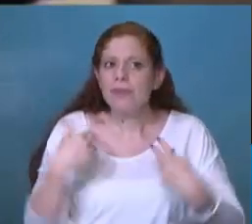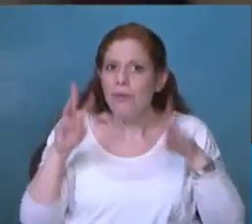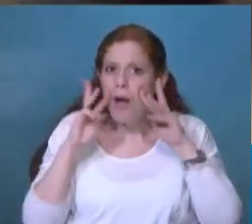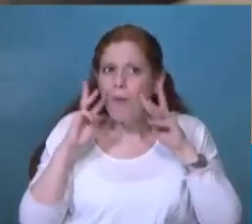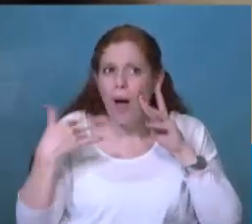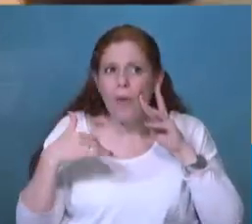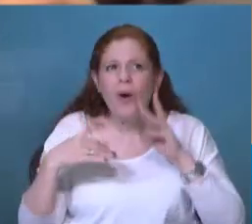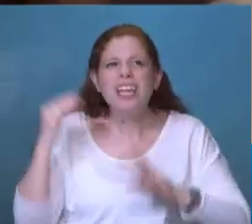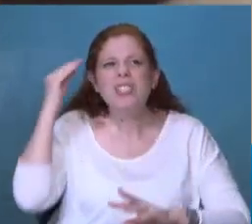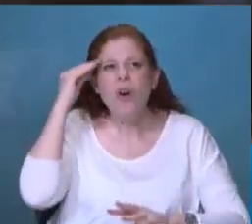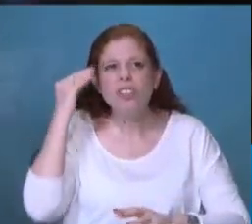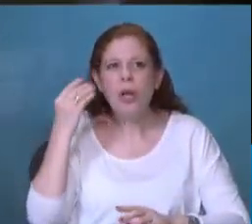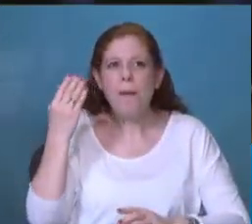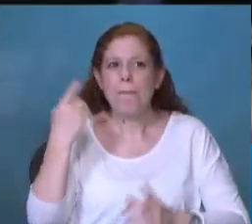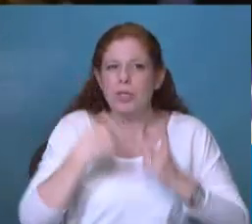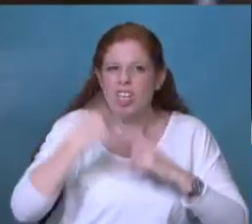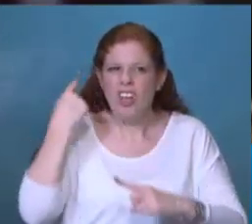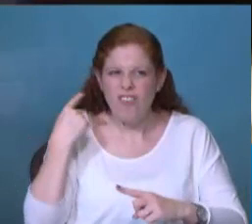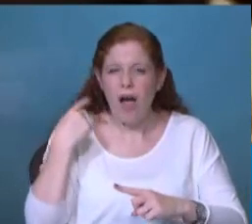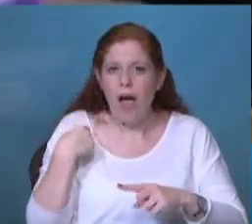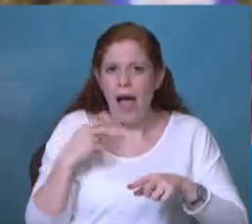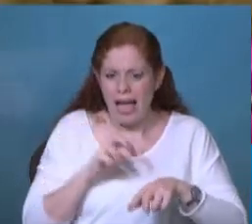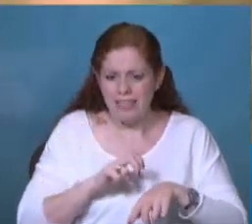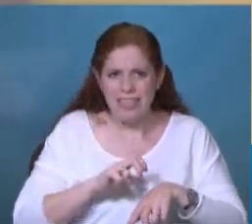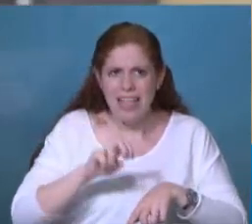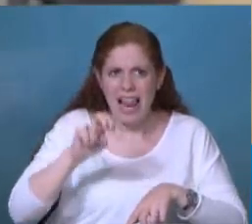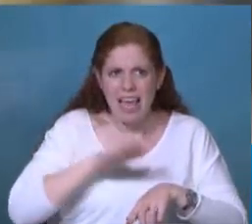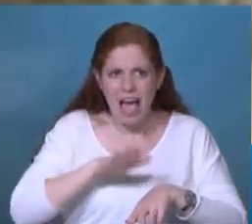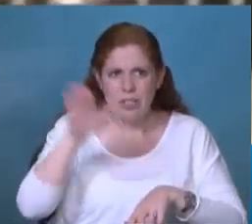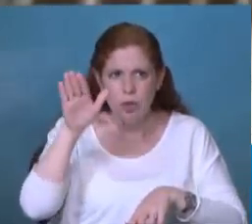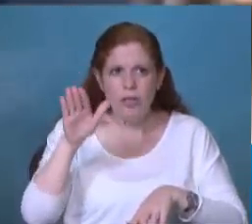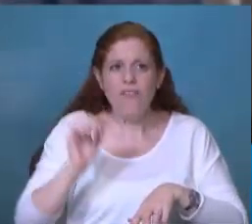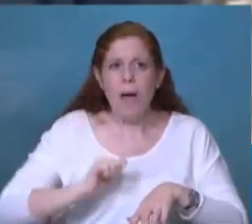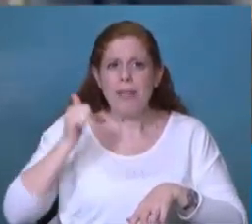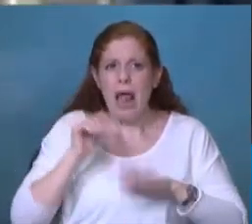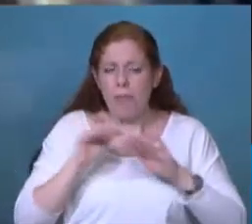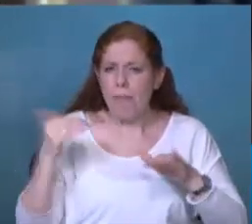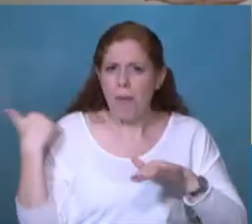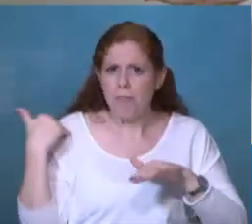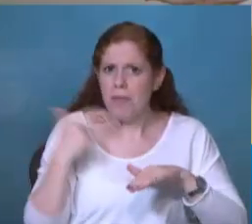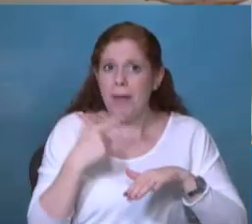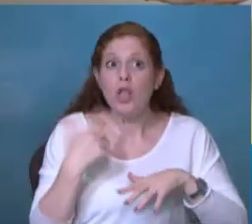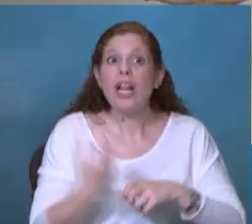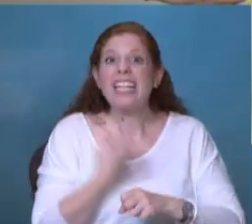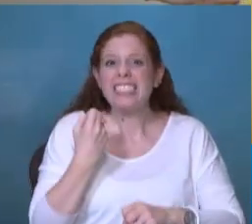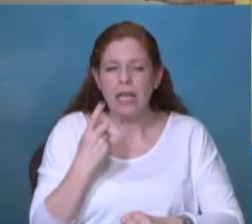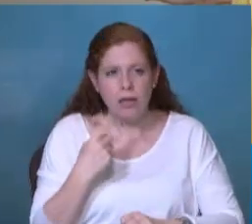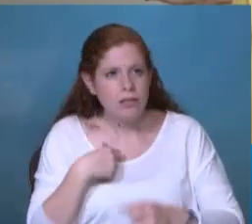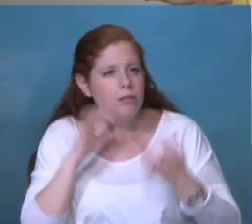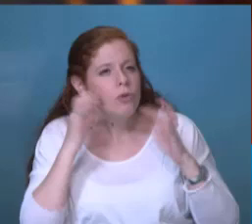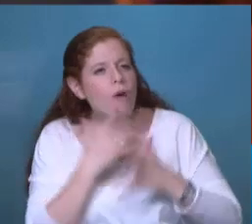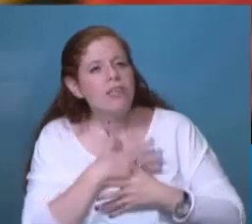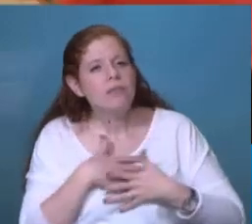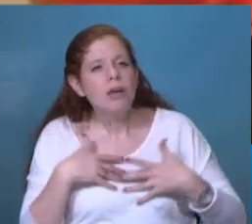יואו, אני זוכרת שפעם שם שעברה אני עולה את העלייה הזאת, והמנהל במה מחזיק לי את היד ואומר לי, you're gonna win. זה מטורף, כי זה מרגיש כאילו